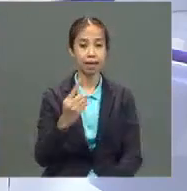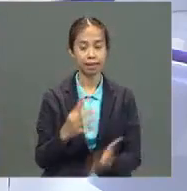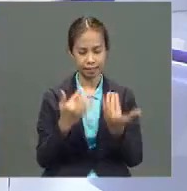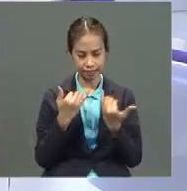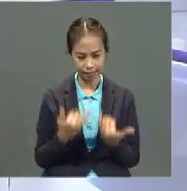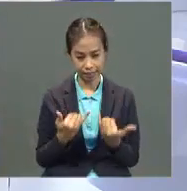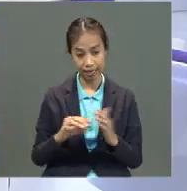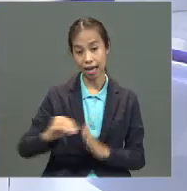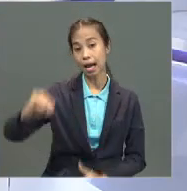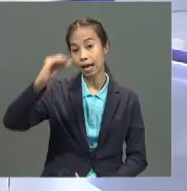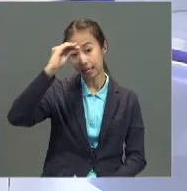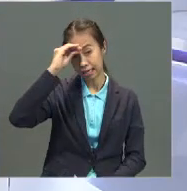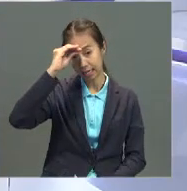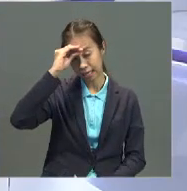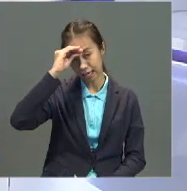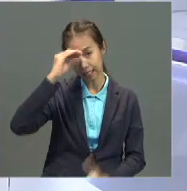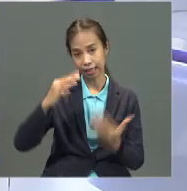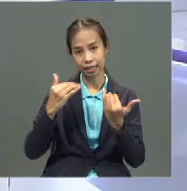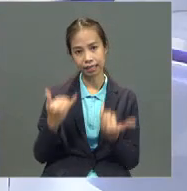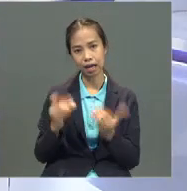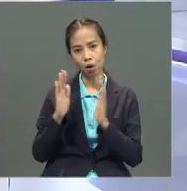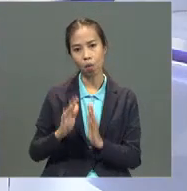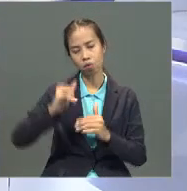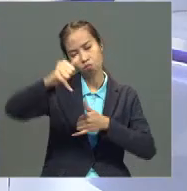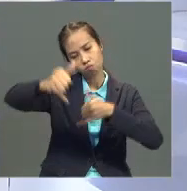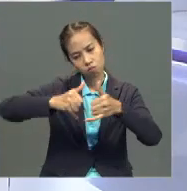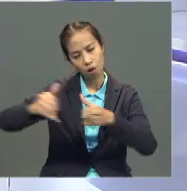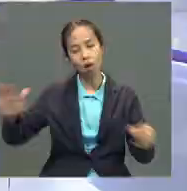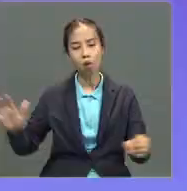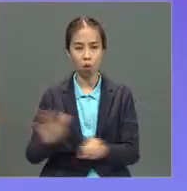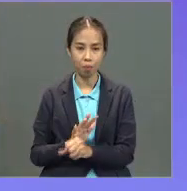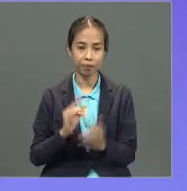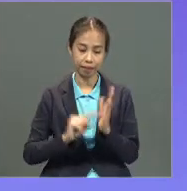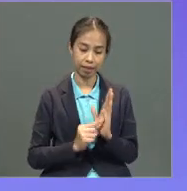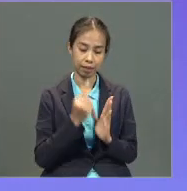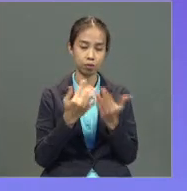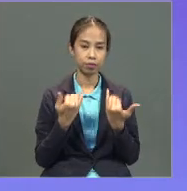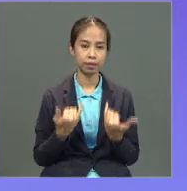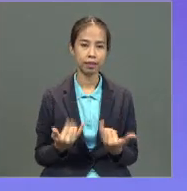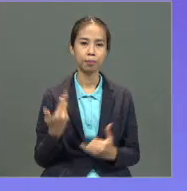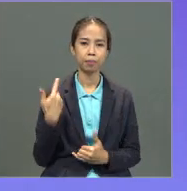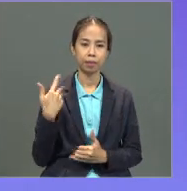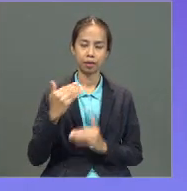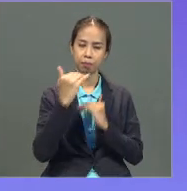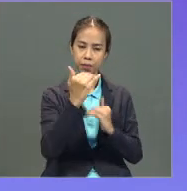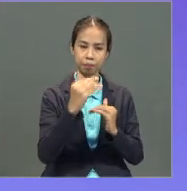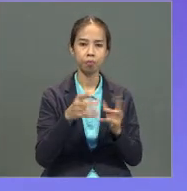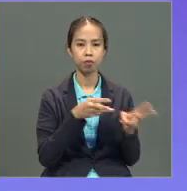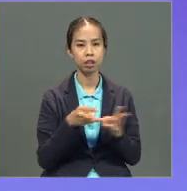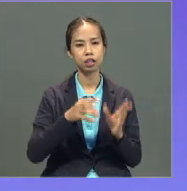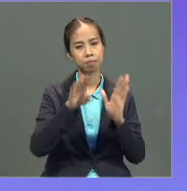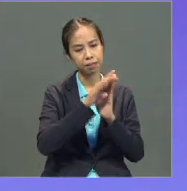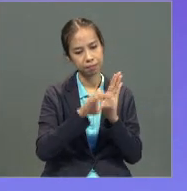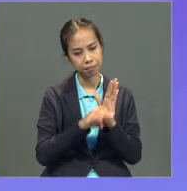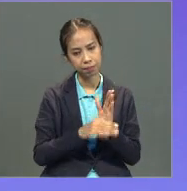เขาบอกว่าการจัดการเรียนการสอนออนไซต์หรือครบคนครบห้องครบชั้นที่เริ่มตั้งแต่วันนี้นะครับก็จะมีการกําหนดมาตรการต่างๆเพิ่มเติม